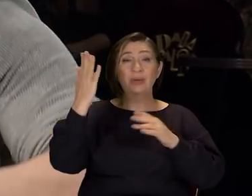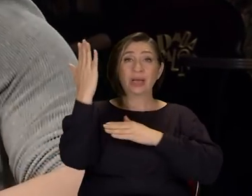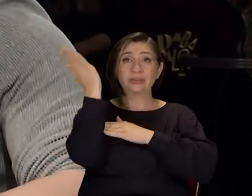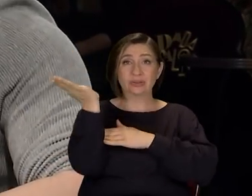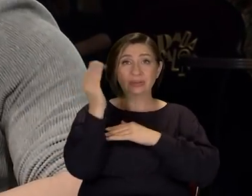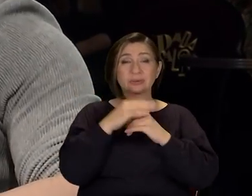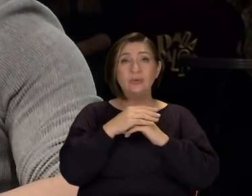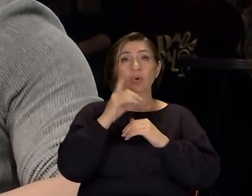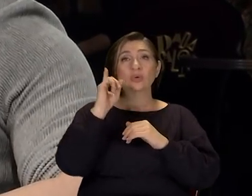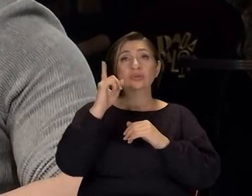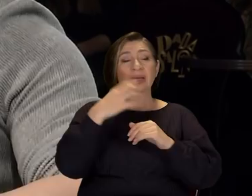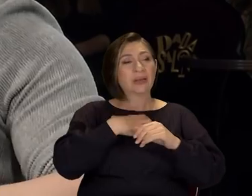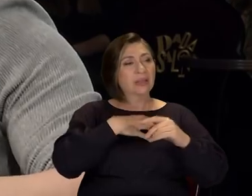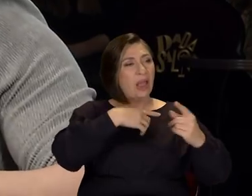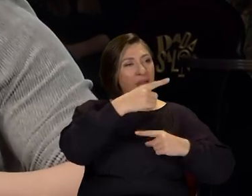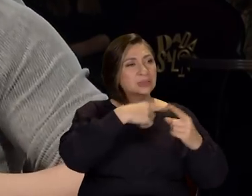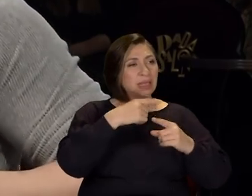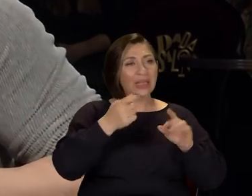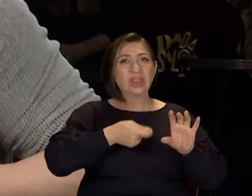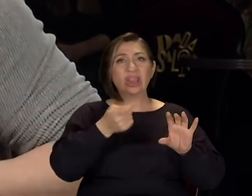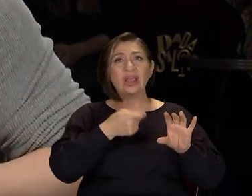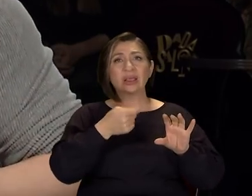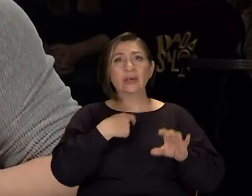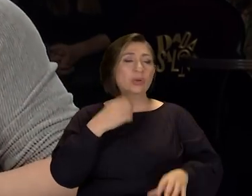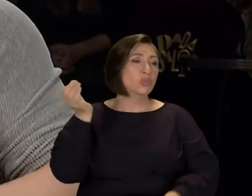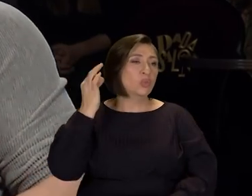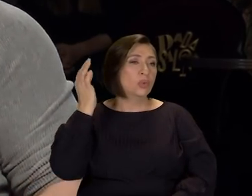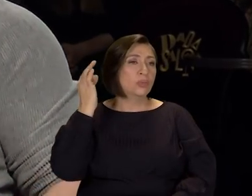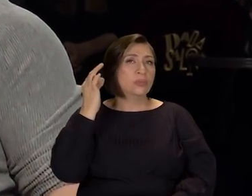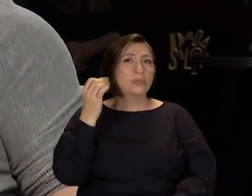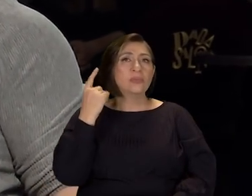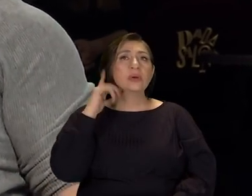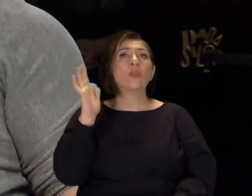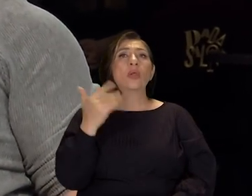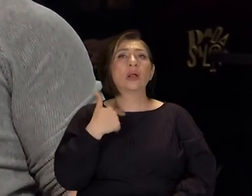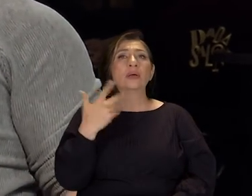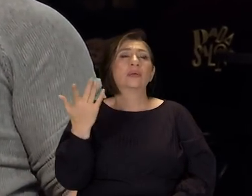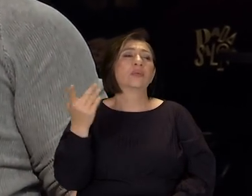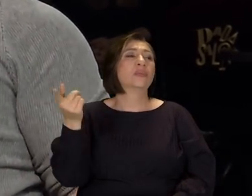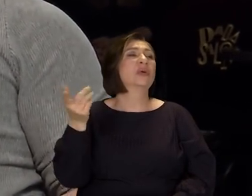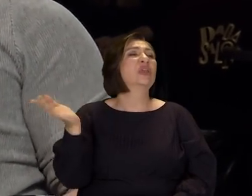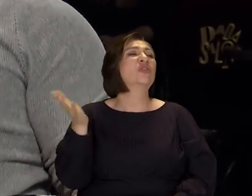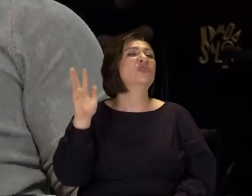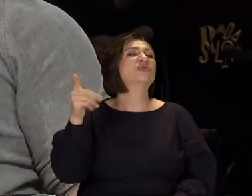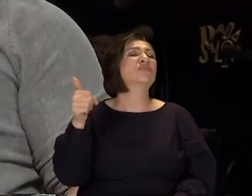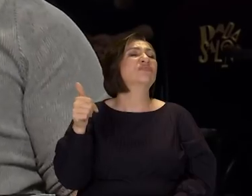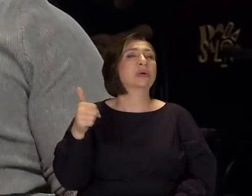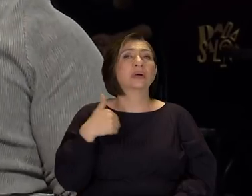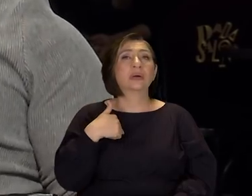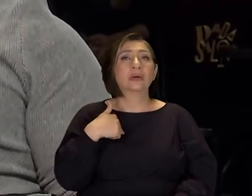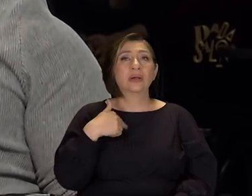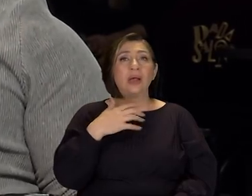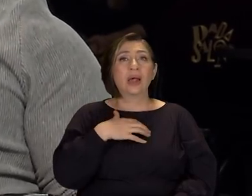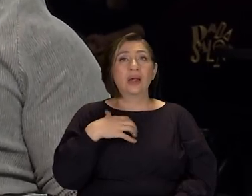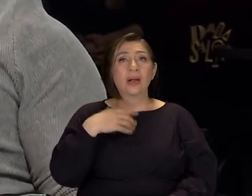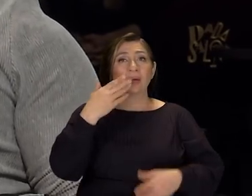açık. Hocalar da kendi arasında kek tarifi veriyorlar. Ben de duyuyorum. Ha. Dinlemiyorlar beni. Nasıl hani fasulye bu çocuğu zaten geçireceğiz. Ben de kapatmışım. Annem